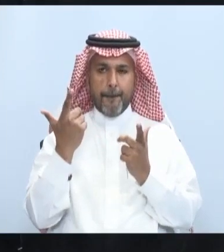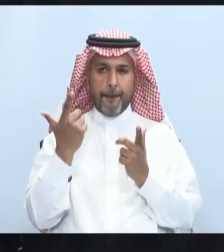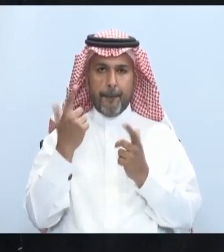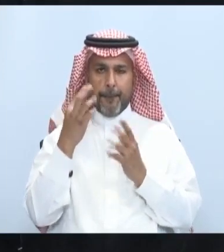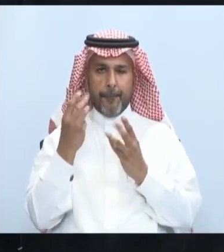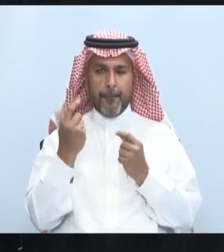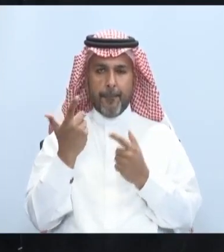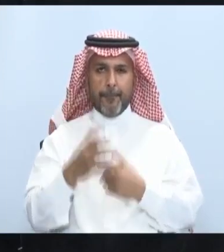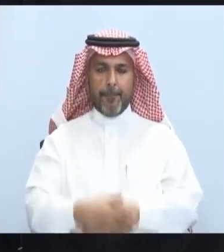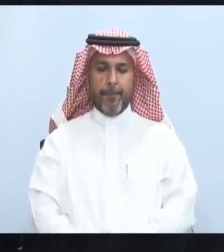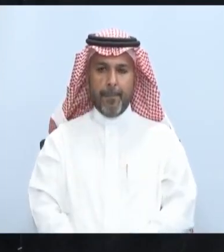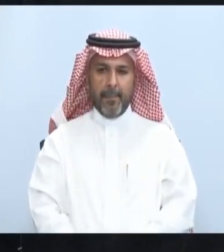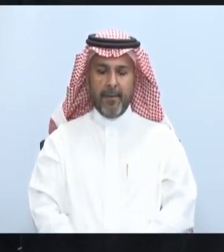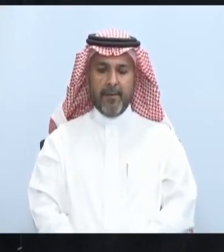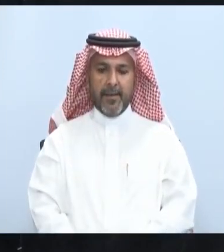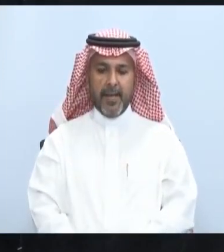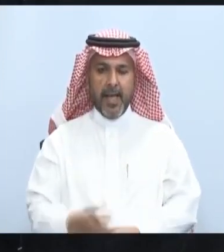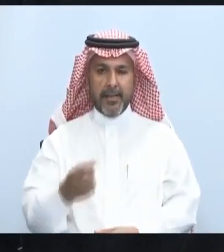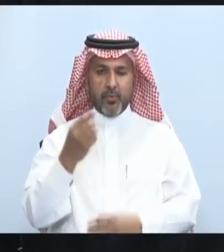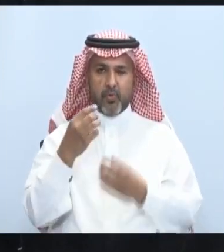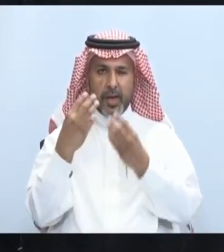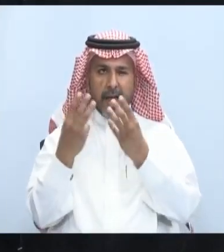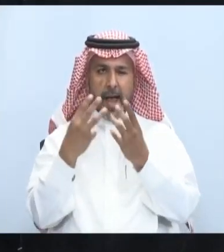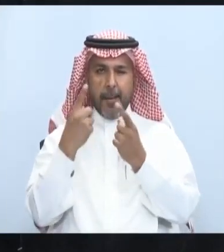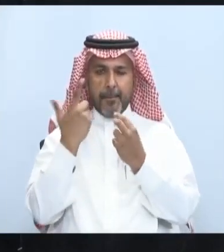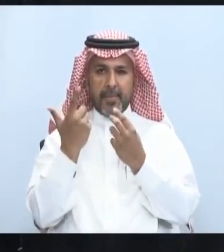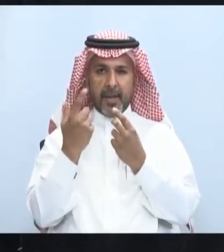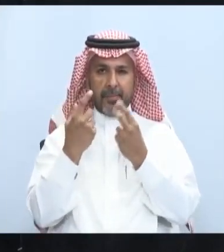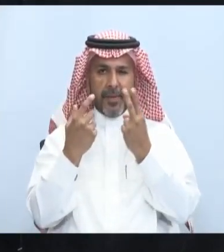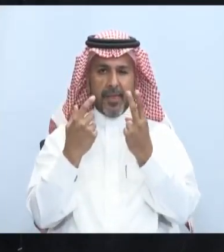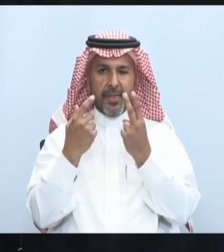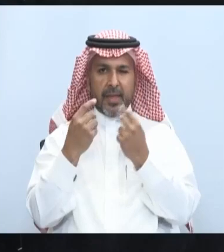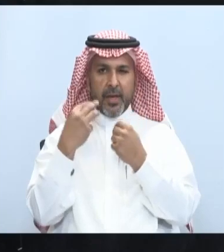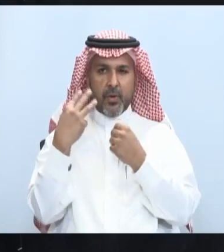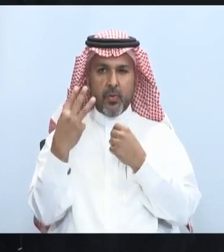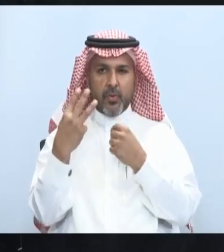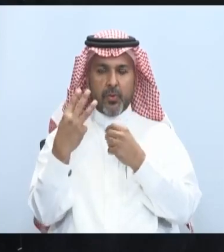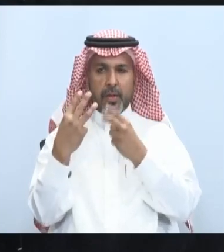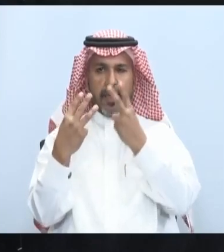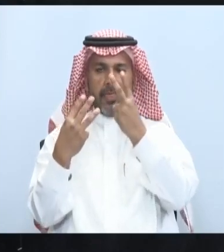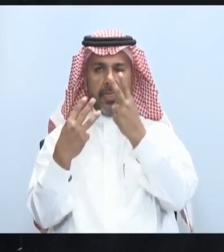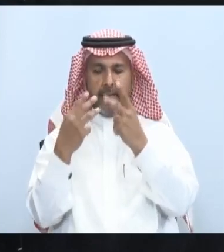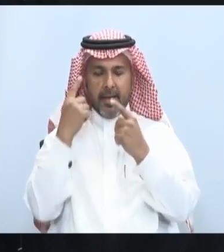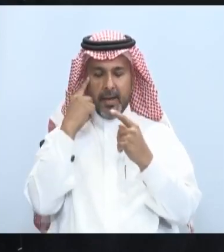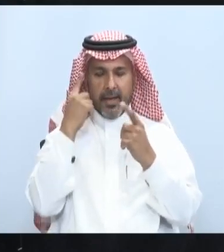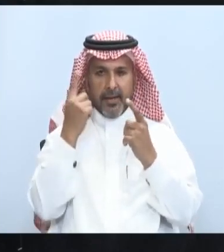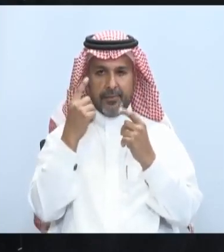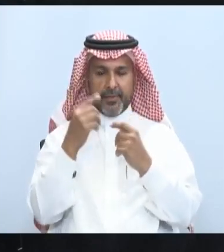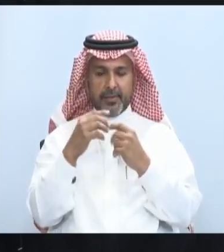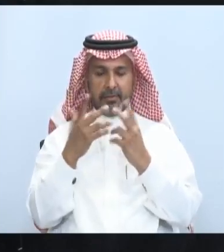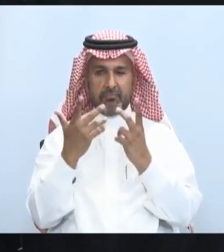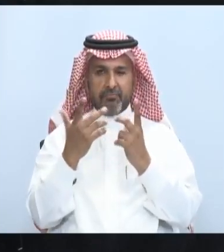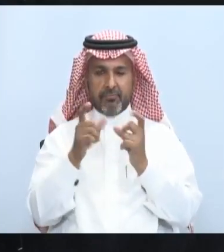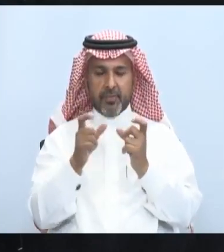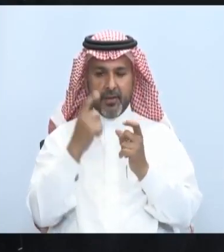لو حللت العدد هل في جزء من تحليل العدد ممكن انه يطلع من تحت الجذر يعني جزء من العدد مربع